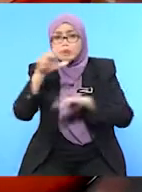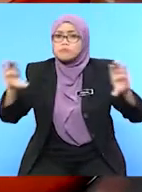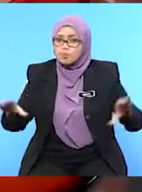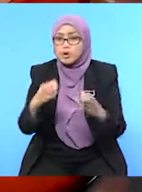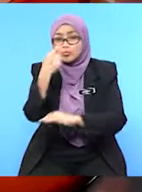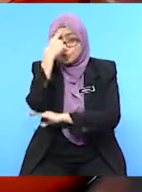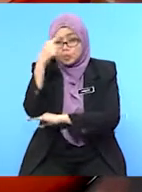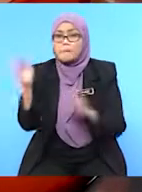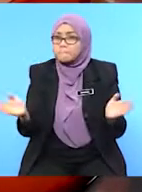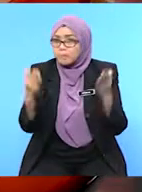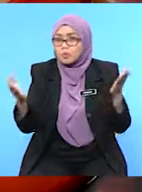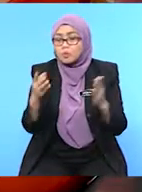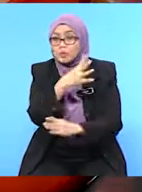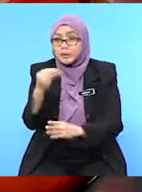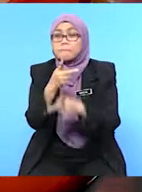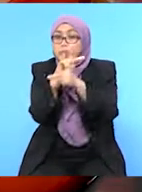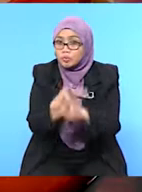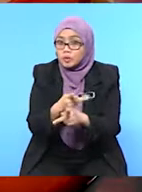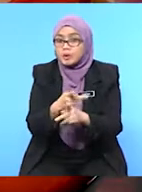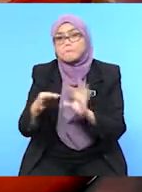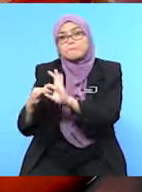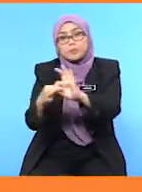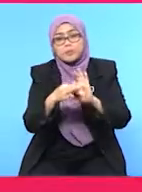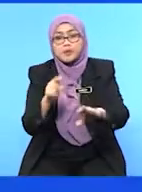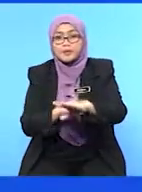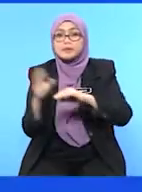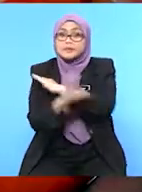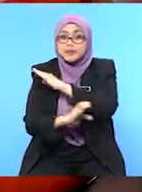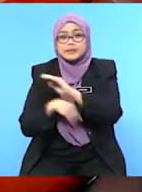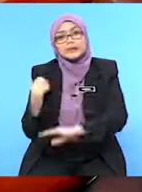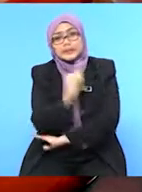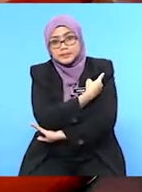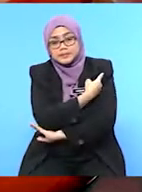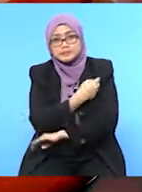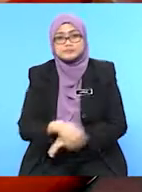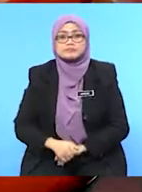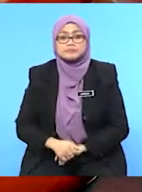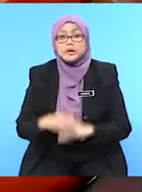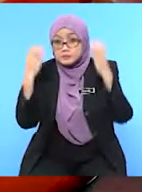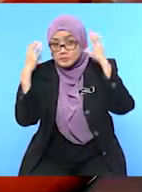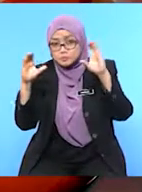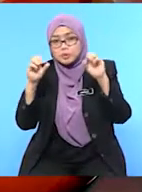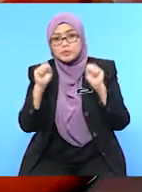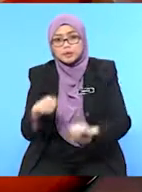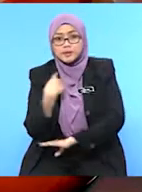memupuk dan mengukuhkan perpaduan rakyat di negeri itu Aceh UUD